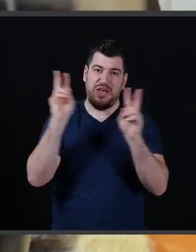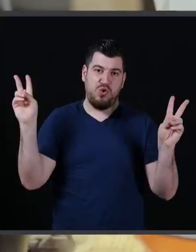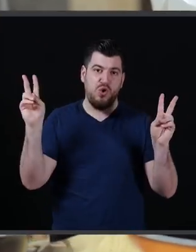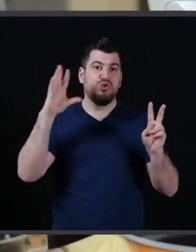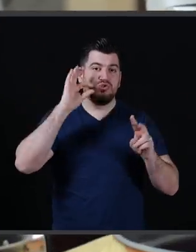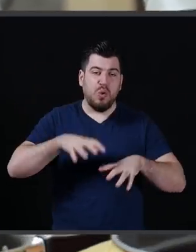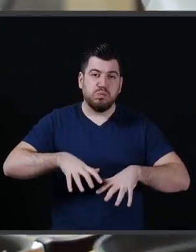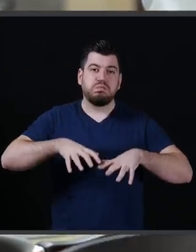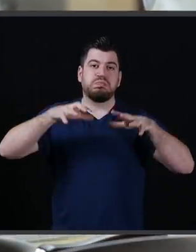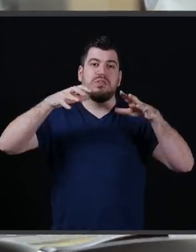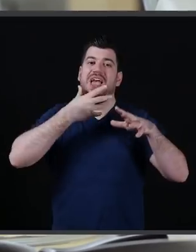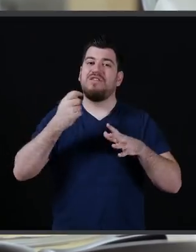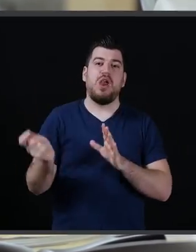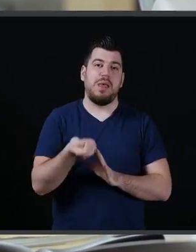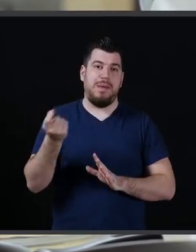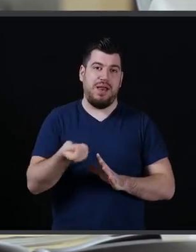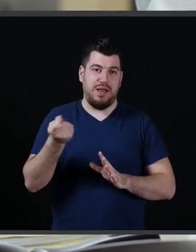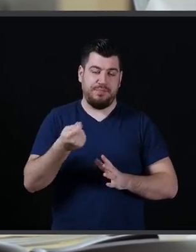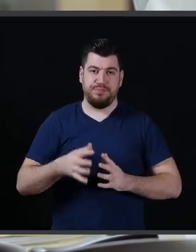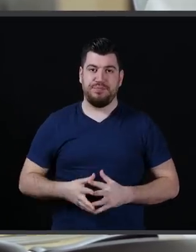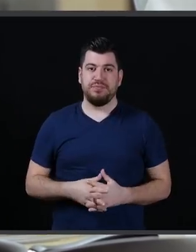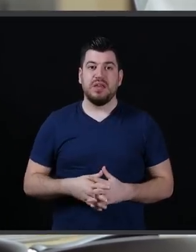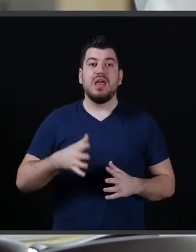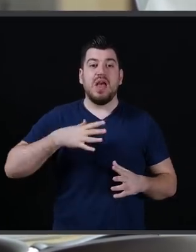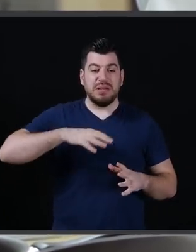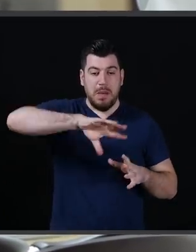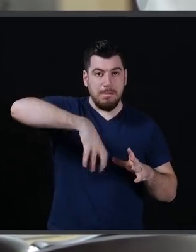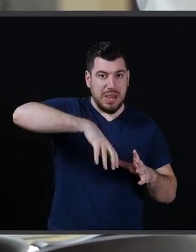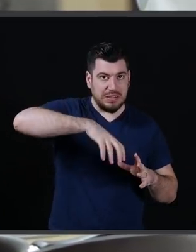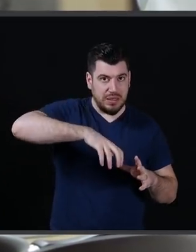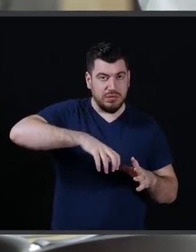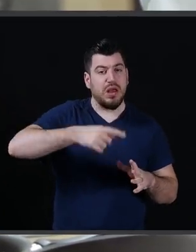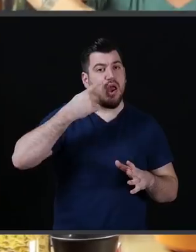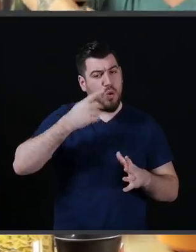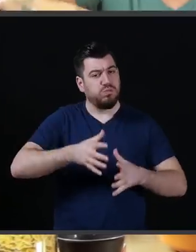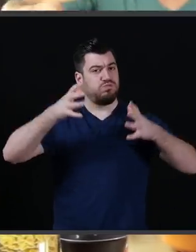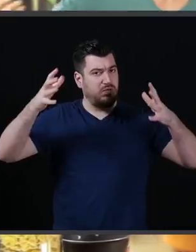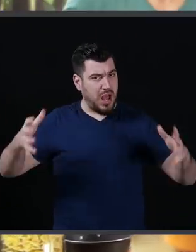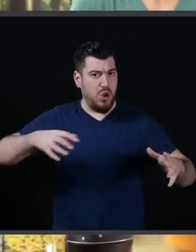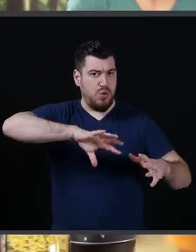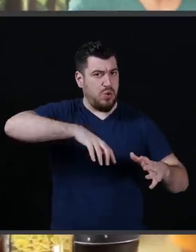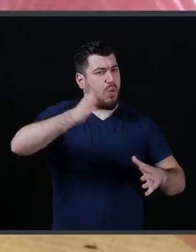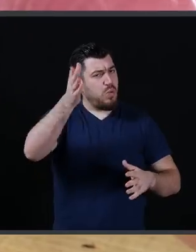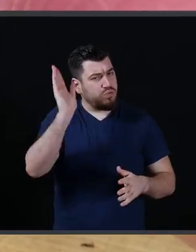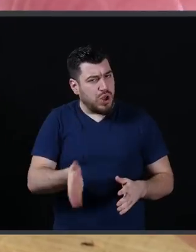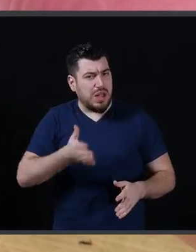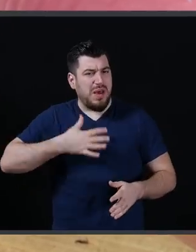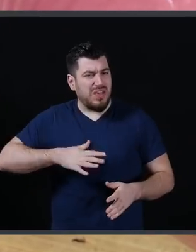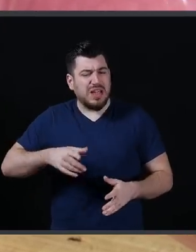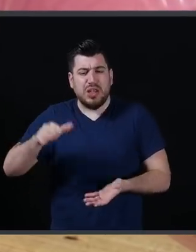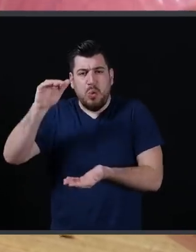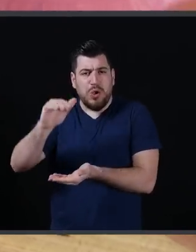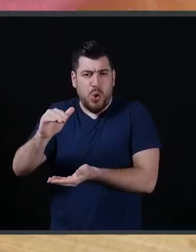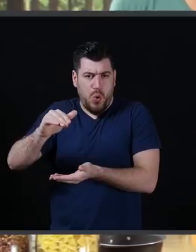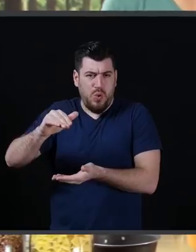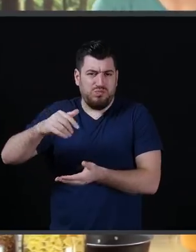θα φουσκώσει μαρέκα Λοιπόν, φέρουμε ένα μίξερ Εγώ πήρα αυτό το μεγάλο Σας μπορείτε να πάρτε και το μικρό Αυτό του χειρός Μια χαρά είναι Δεν υπάρχει κανένα πρόβλημα Και